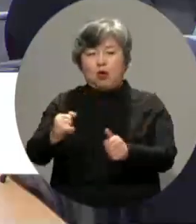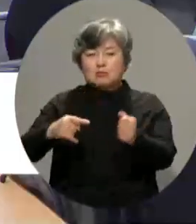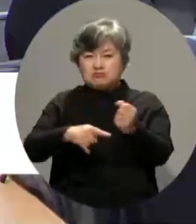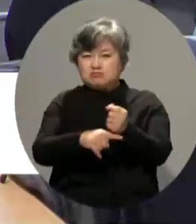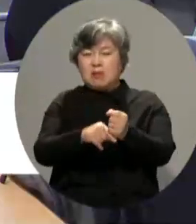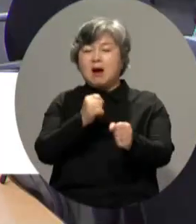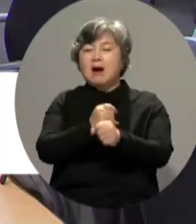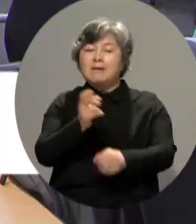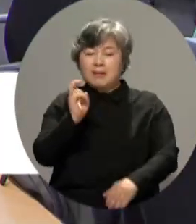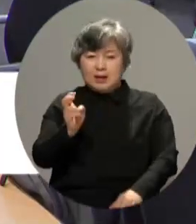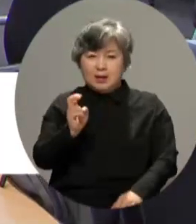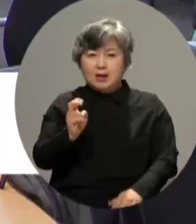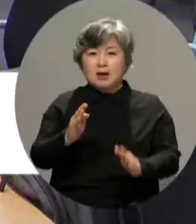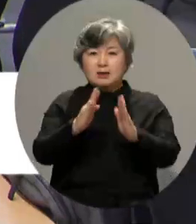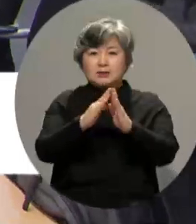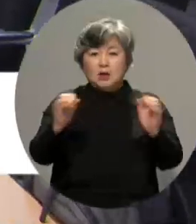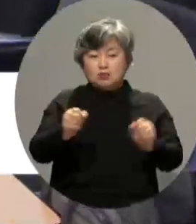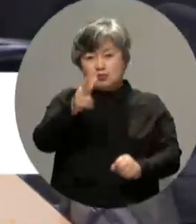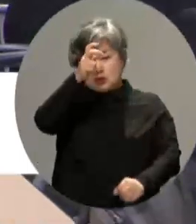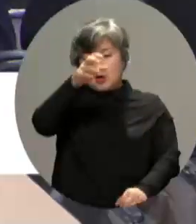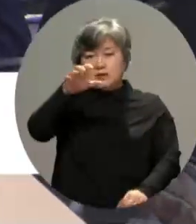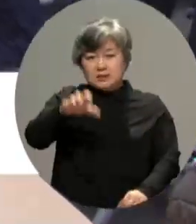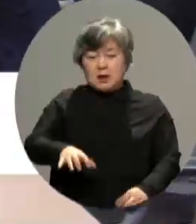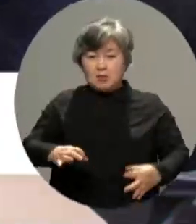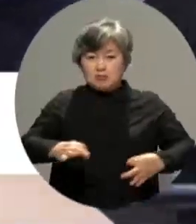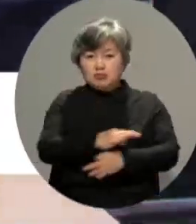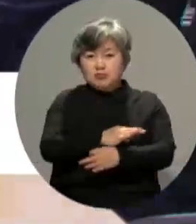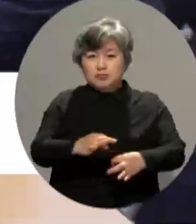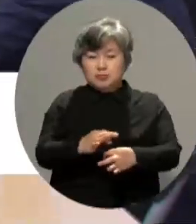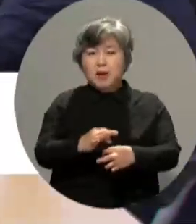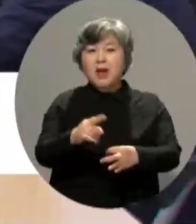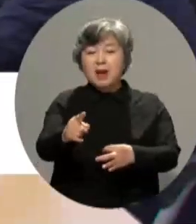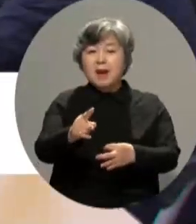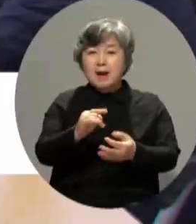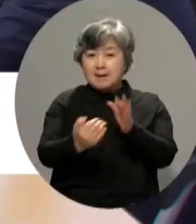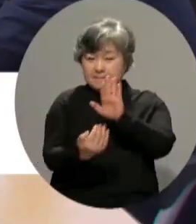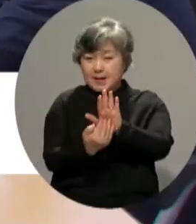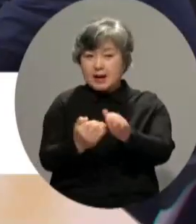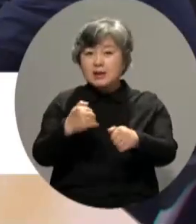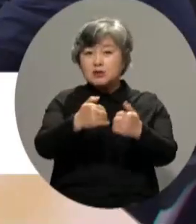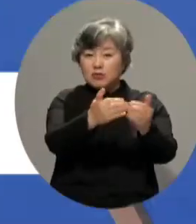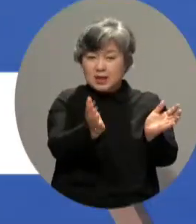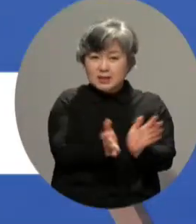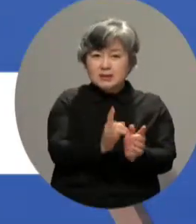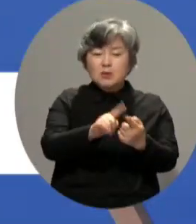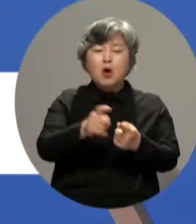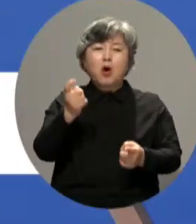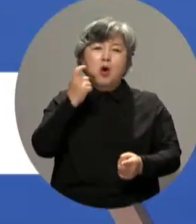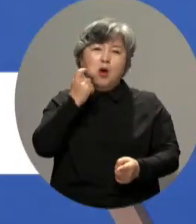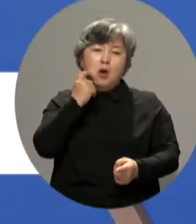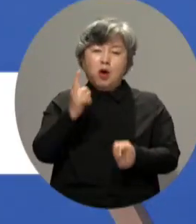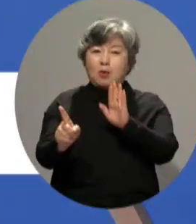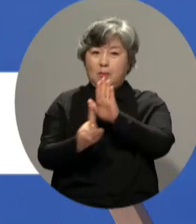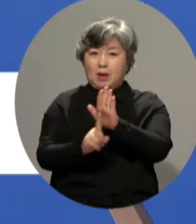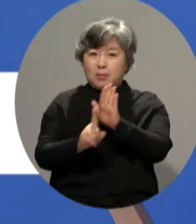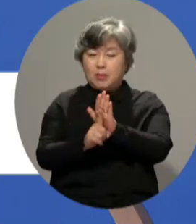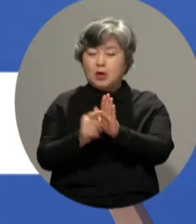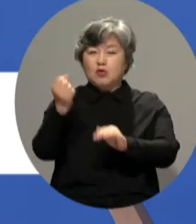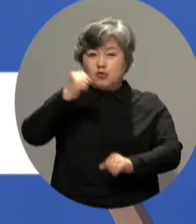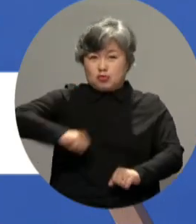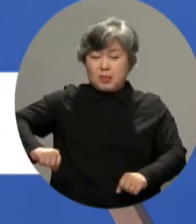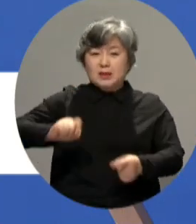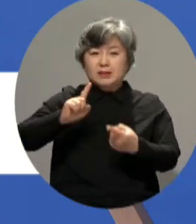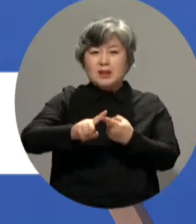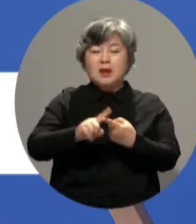전해졌습니다 전북 형체 청 반 부패 경제 범죄 수사대 는 허위사실 유포 등 공직선거법 위반 혐의로